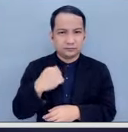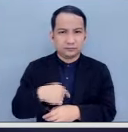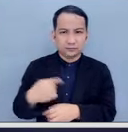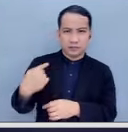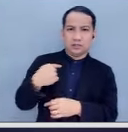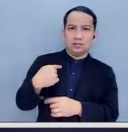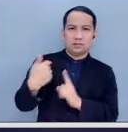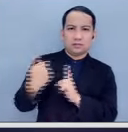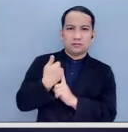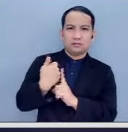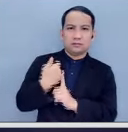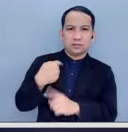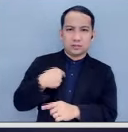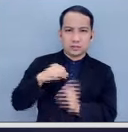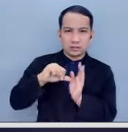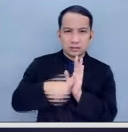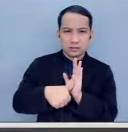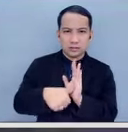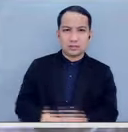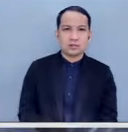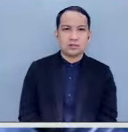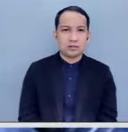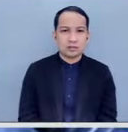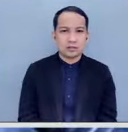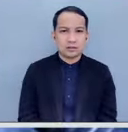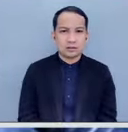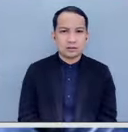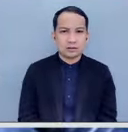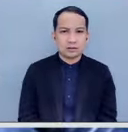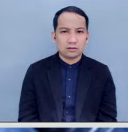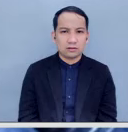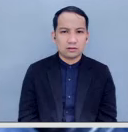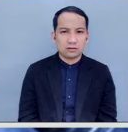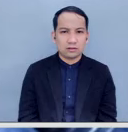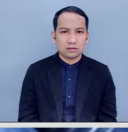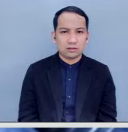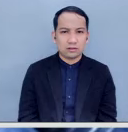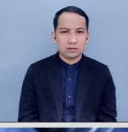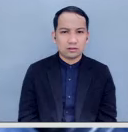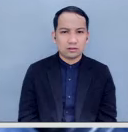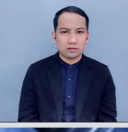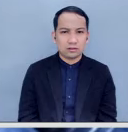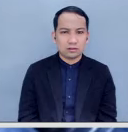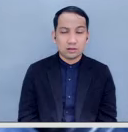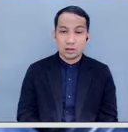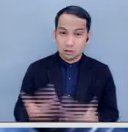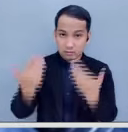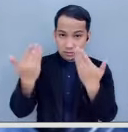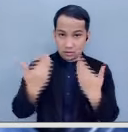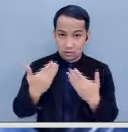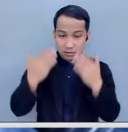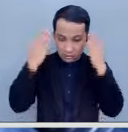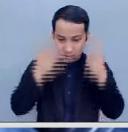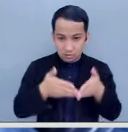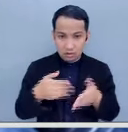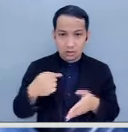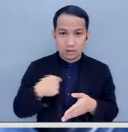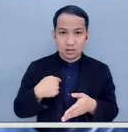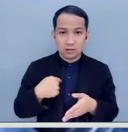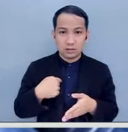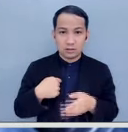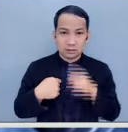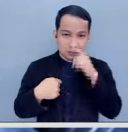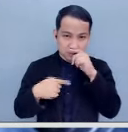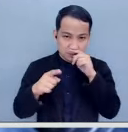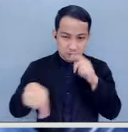diniin ni Dominic nagtataka rin po ako kung bakit ang sinuh lamang ni Dominique Roque at ng kanyang mga